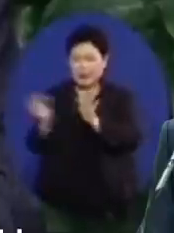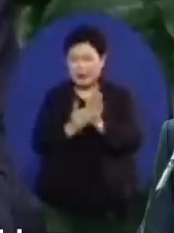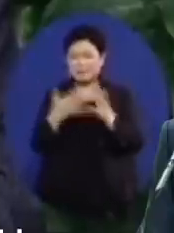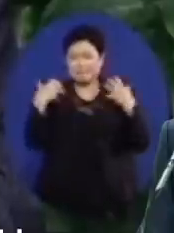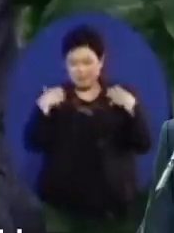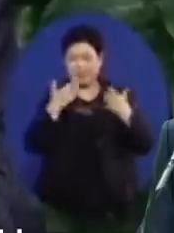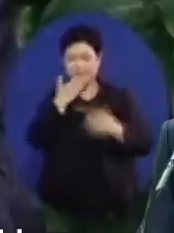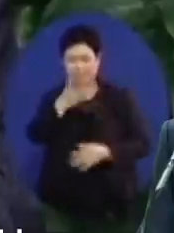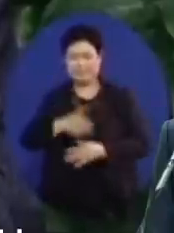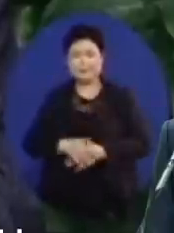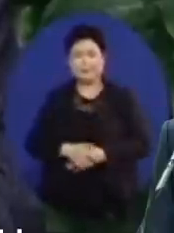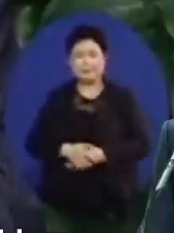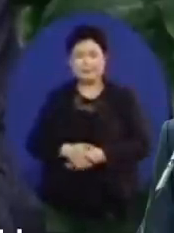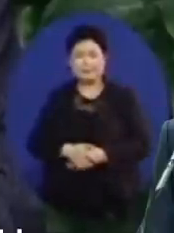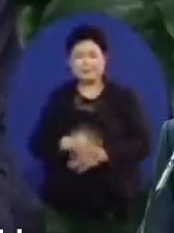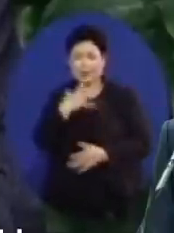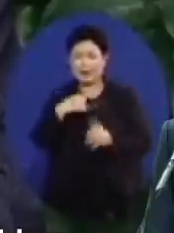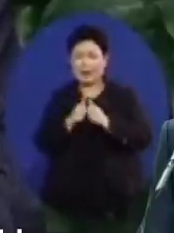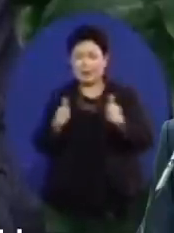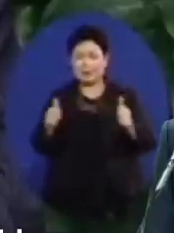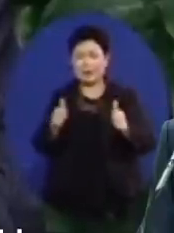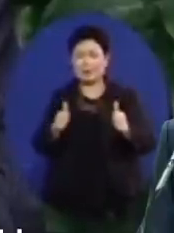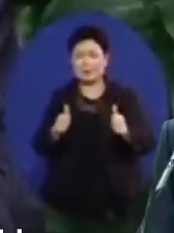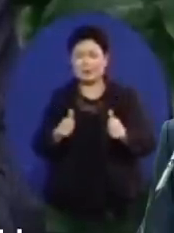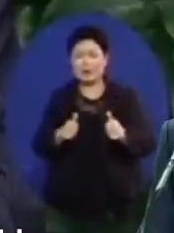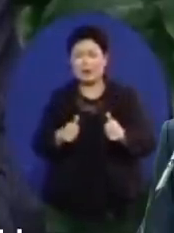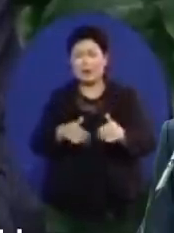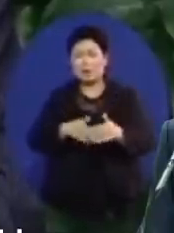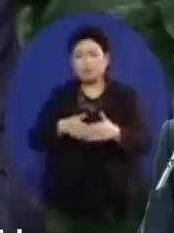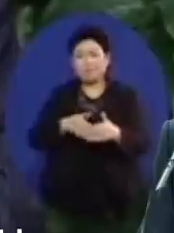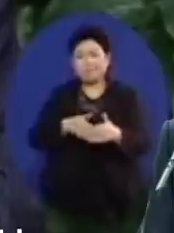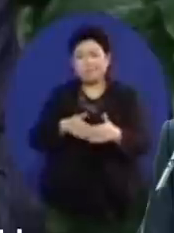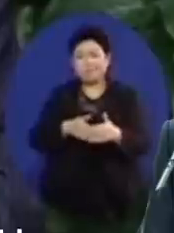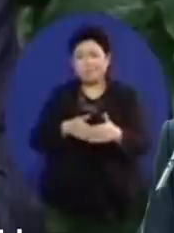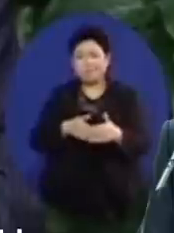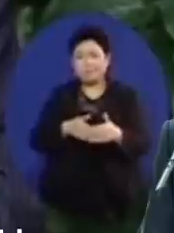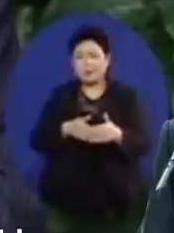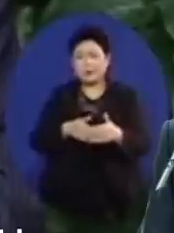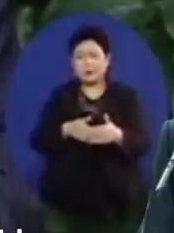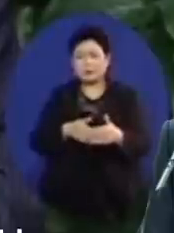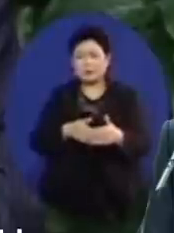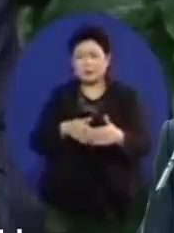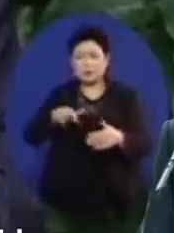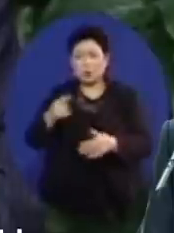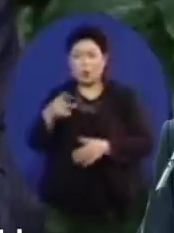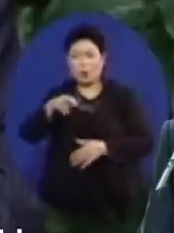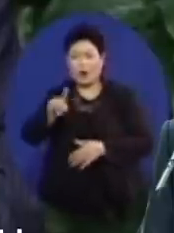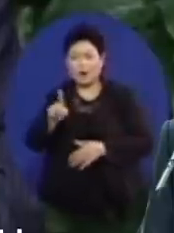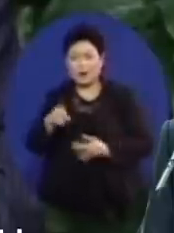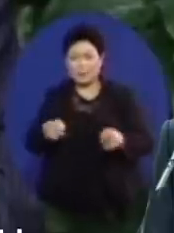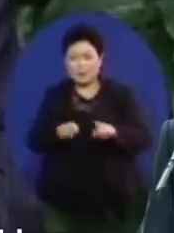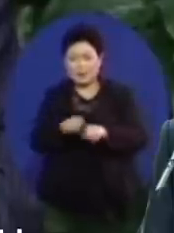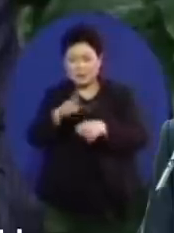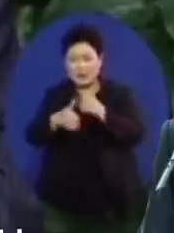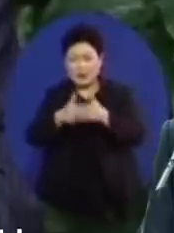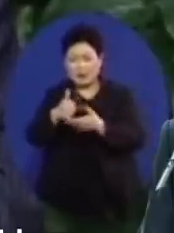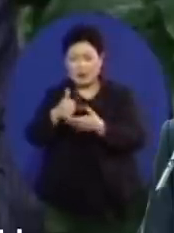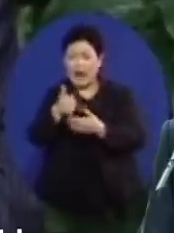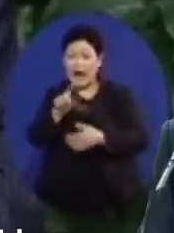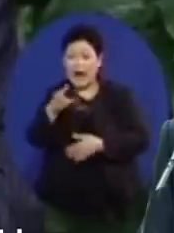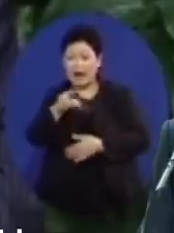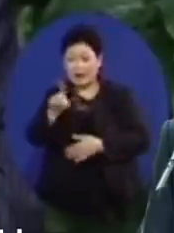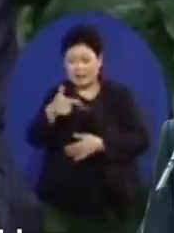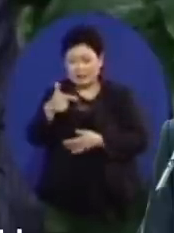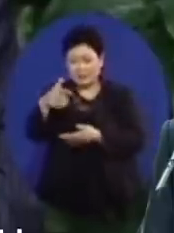것입니다. 아브라함이 불완전하게 순종하여 조카 롯을 데리고 하란에서 모은 모든 재산과 얻은 사람들을